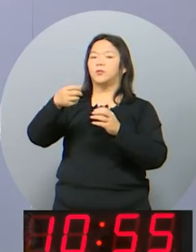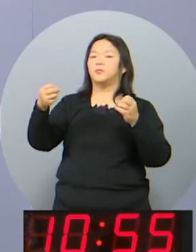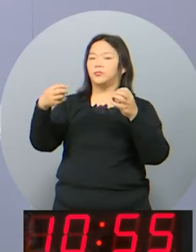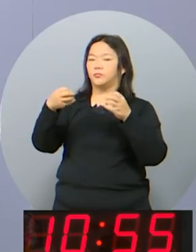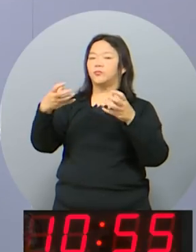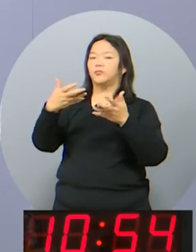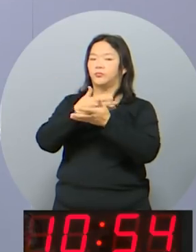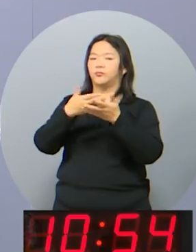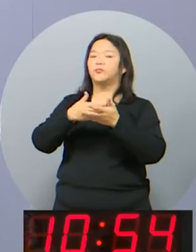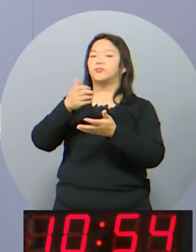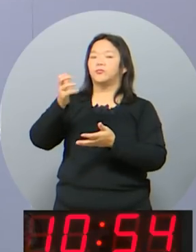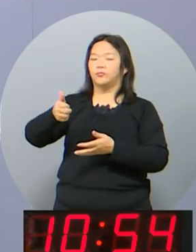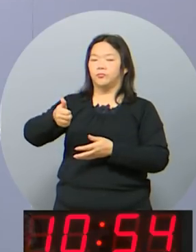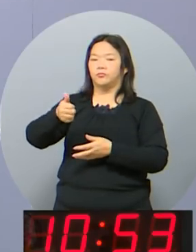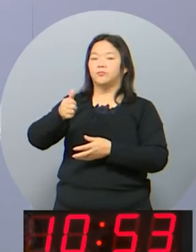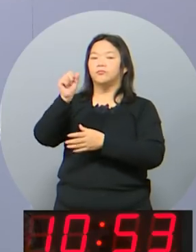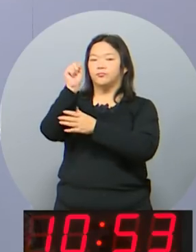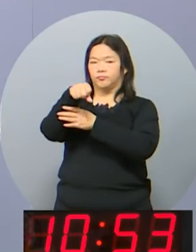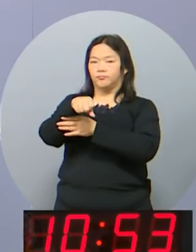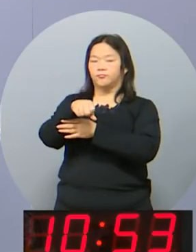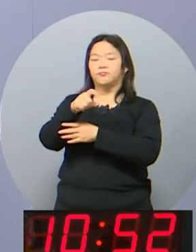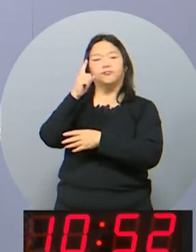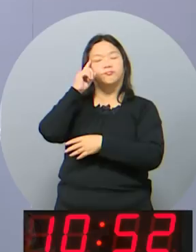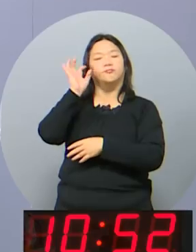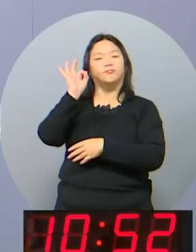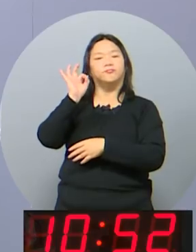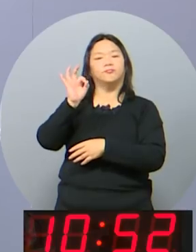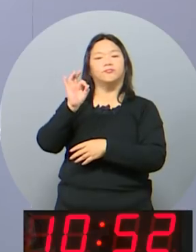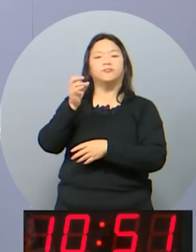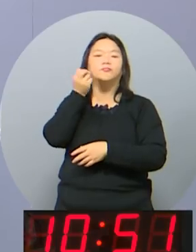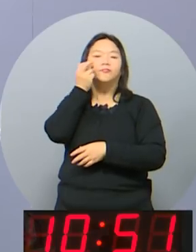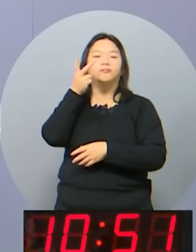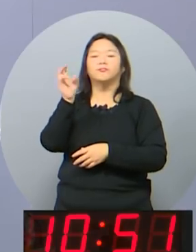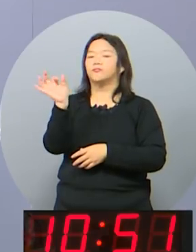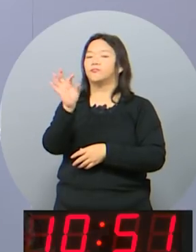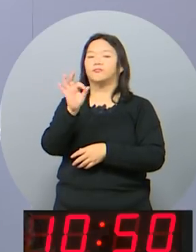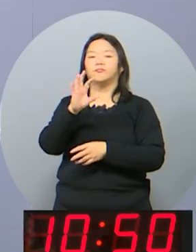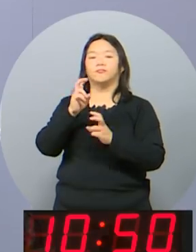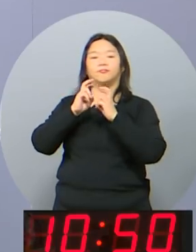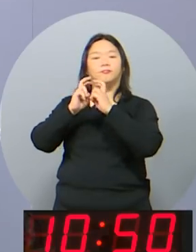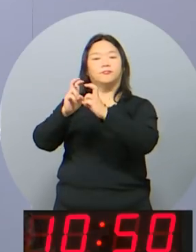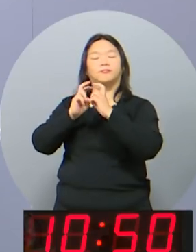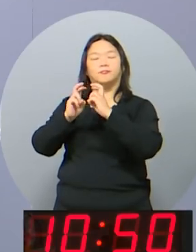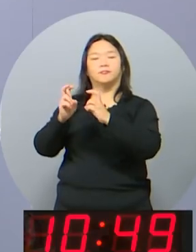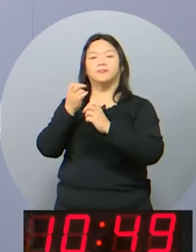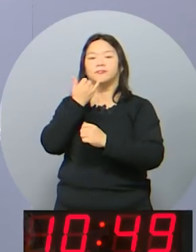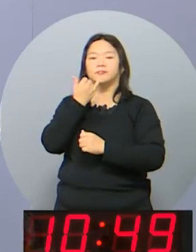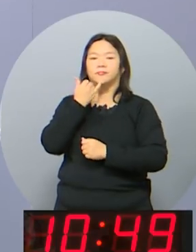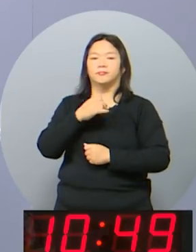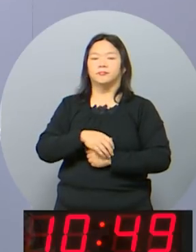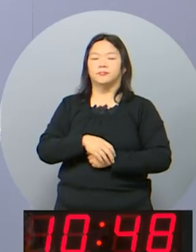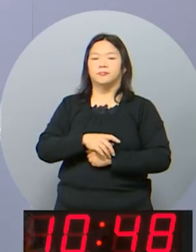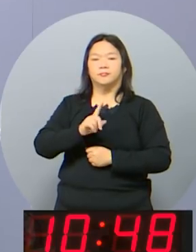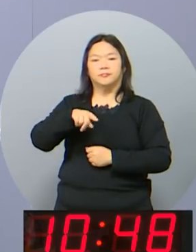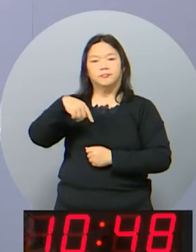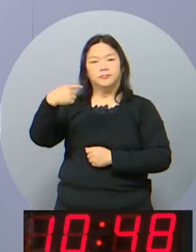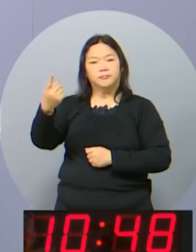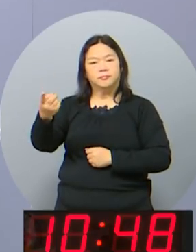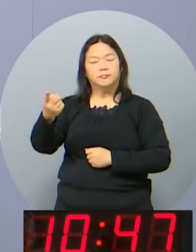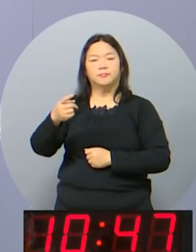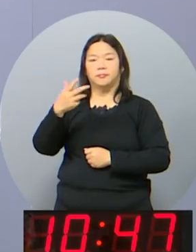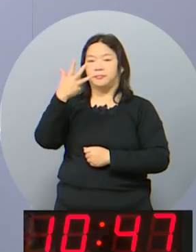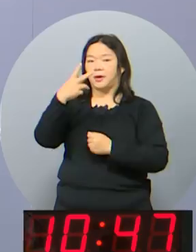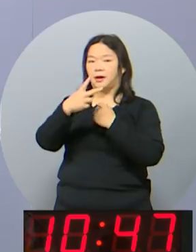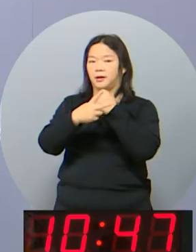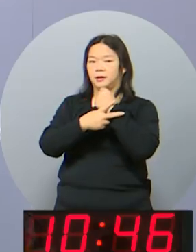通好了这相信是没有问题的。然后轻轨它接下来就是延伸到巴